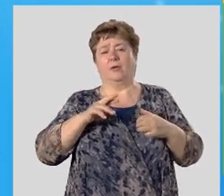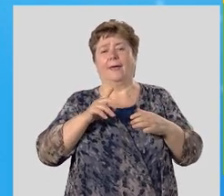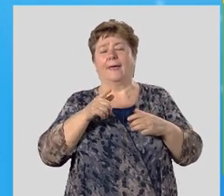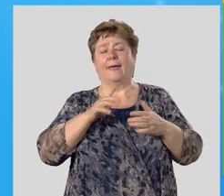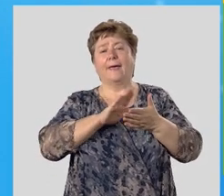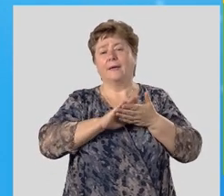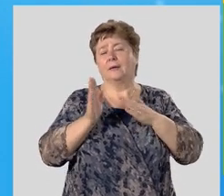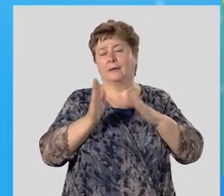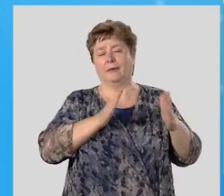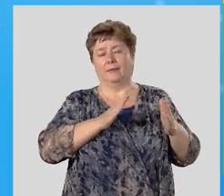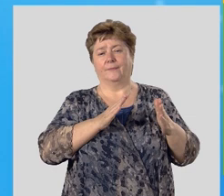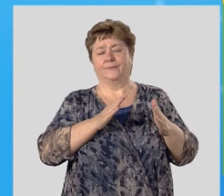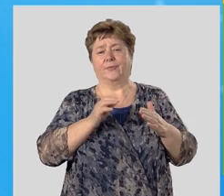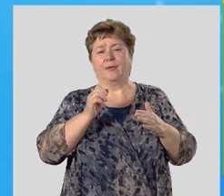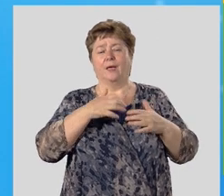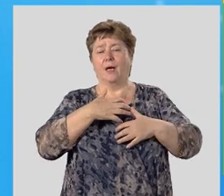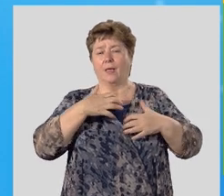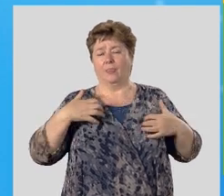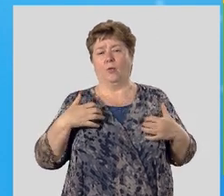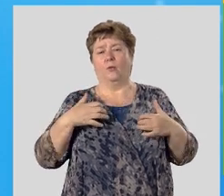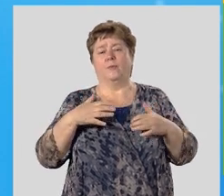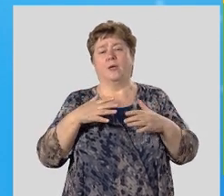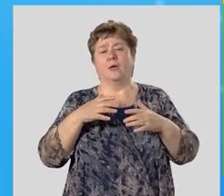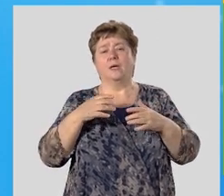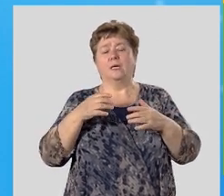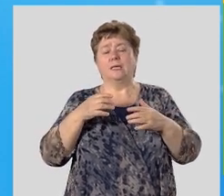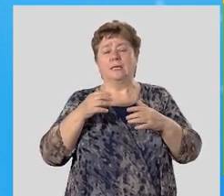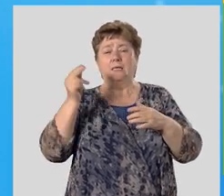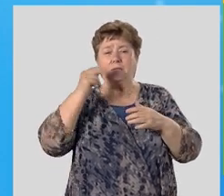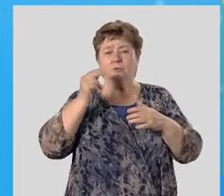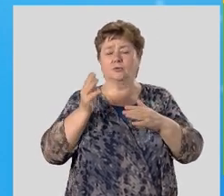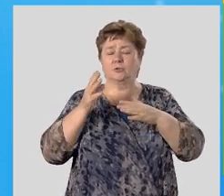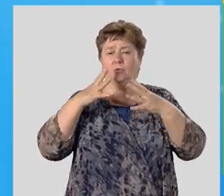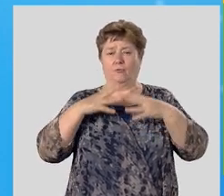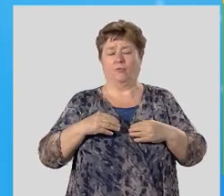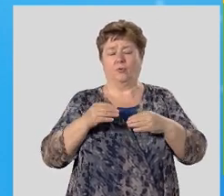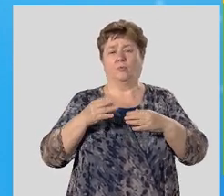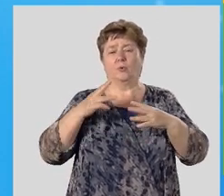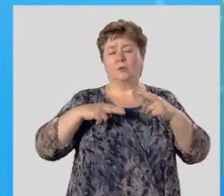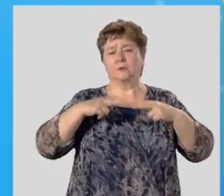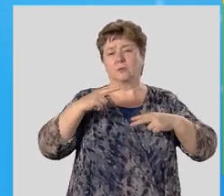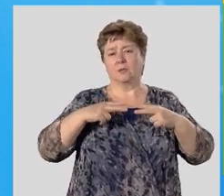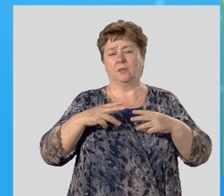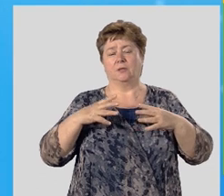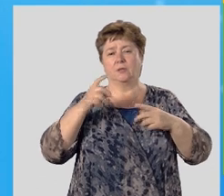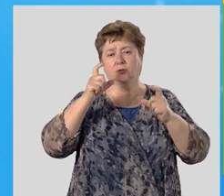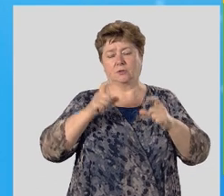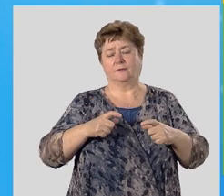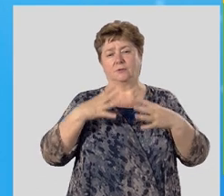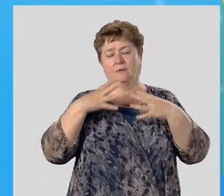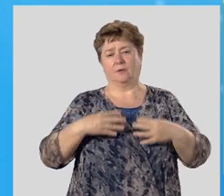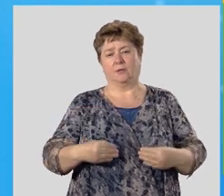гигиены. Анатомия изучает форму и строение человеческого организма.